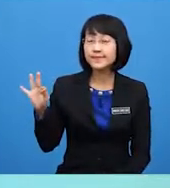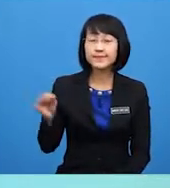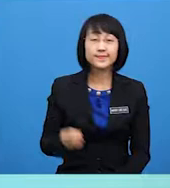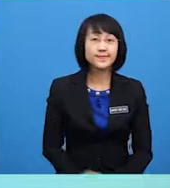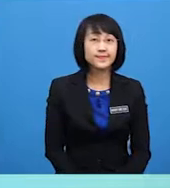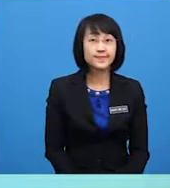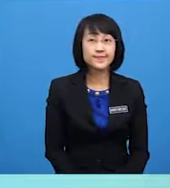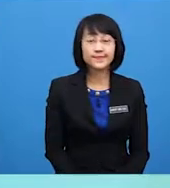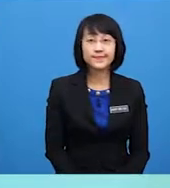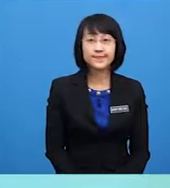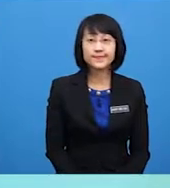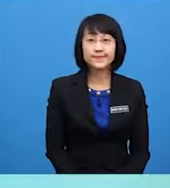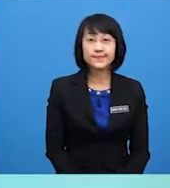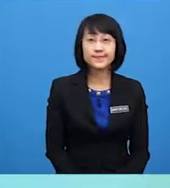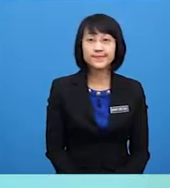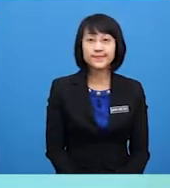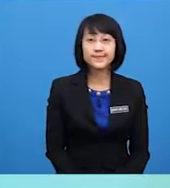3 darab 3 sama dengan 9.